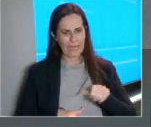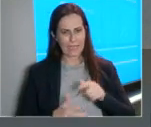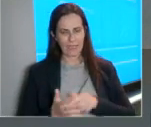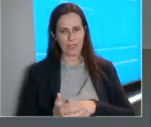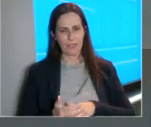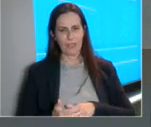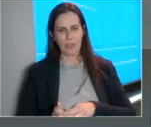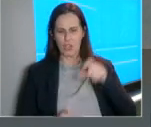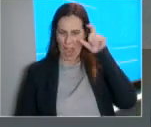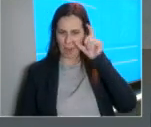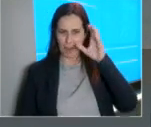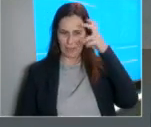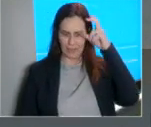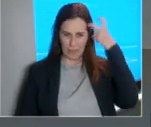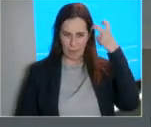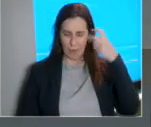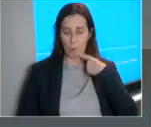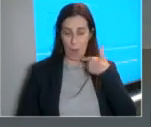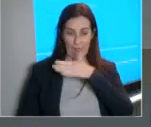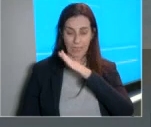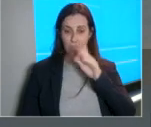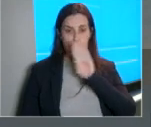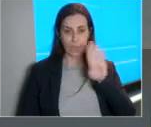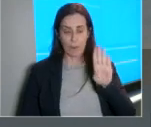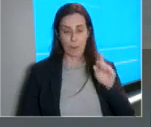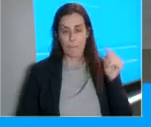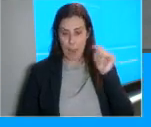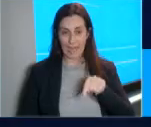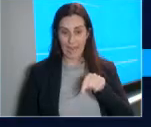כאשר אחמד טיבי מורחק, כאשר נתניהו מגיע